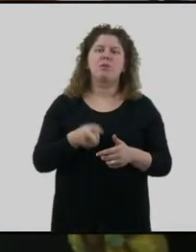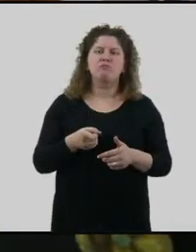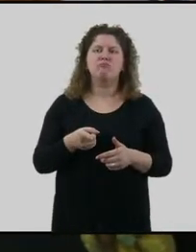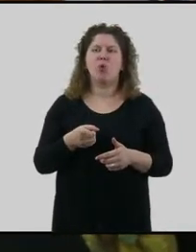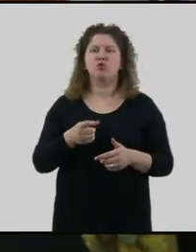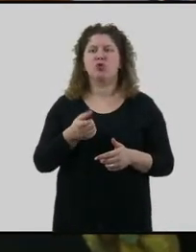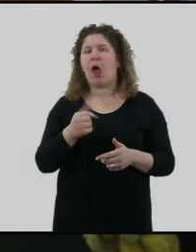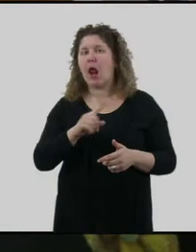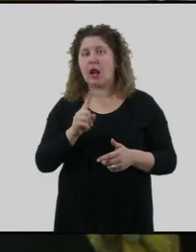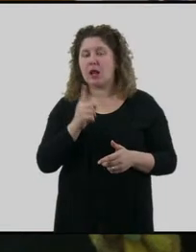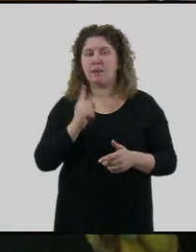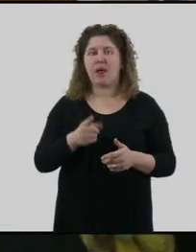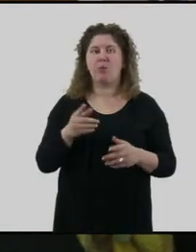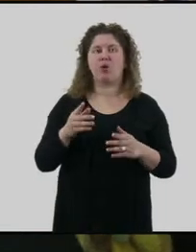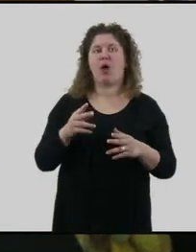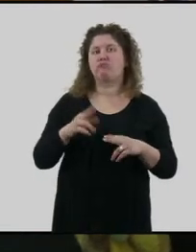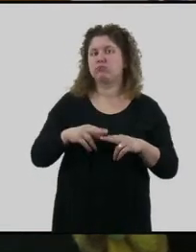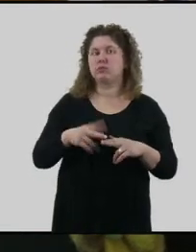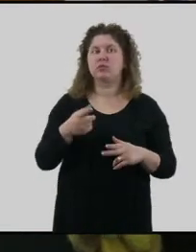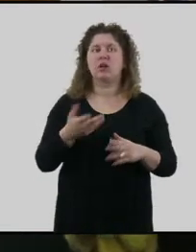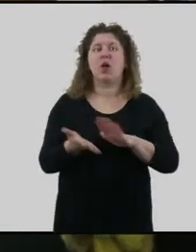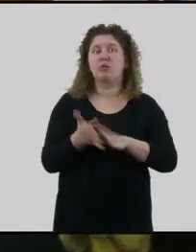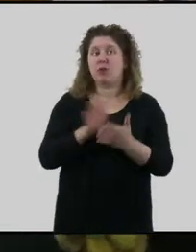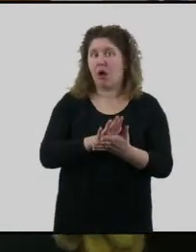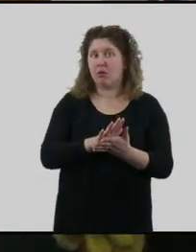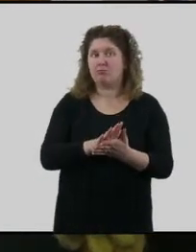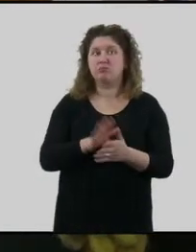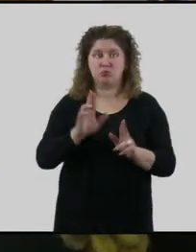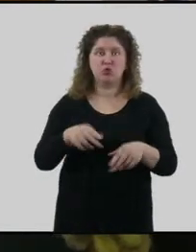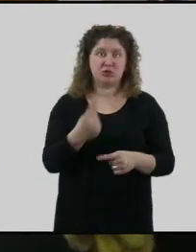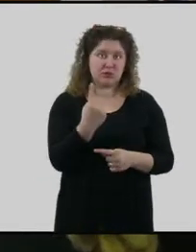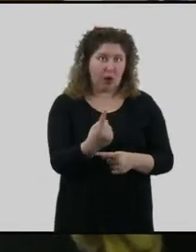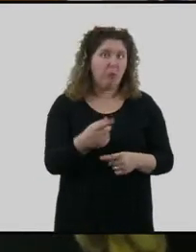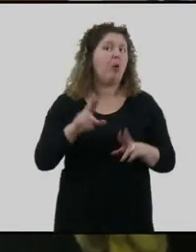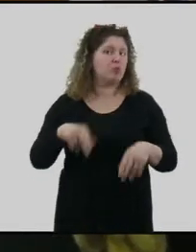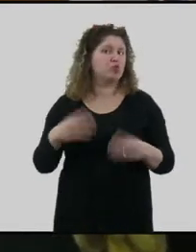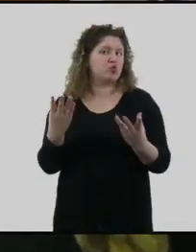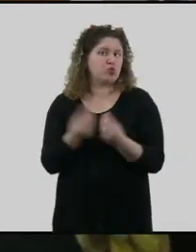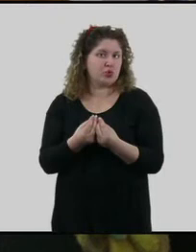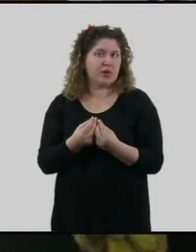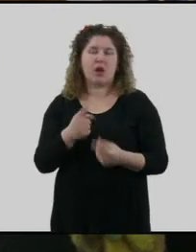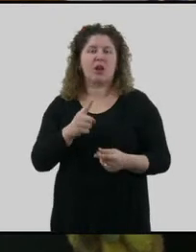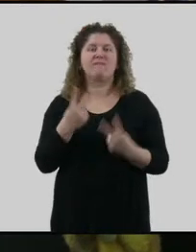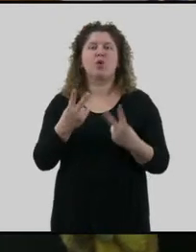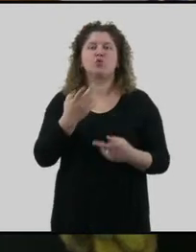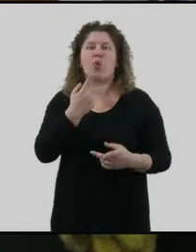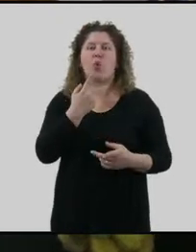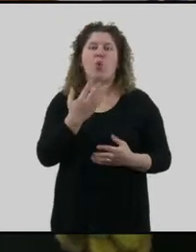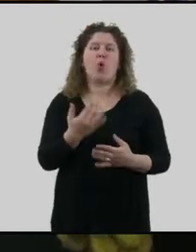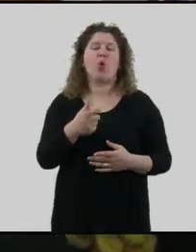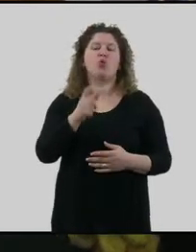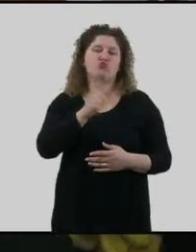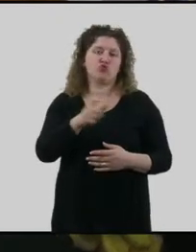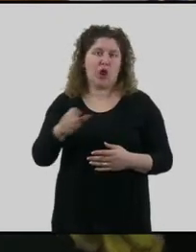Može, ne mora biti osoba u braku, dakle ne mora postojati drugi partner, nije ovisno koliko ima članova, no